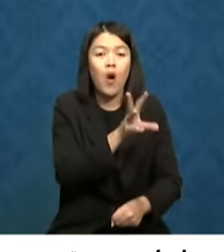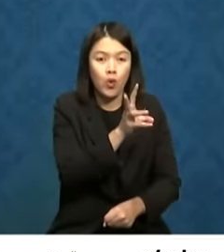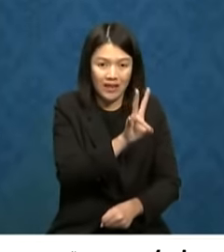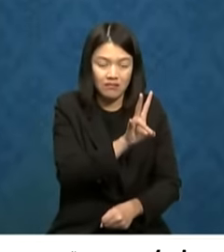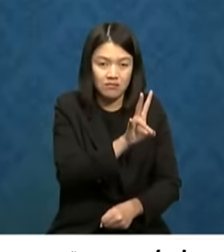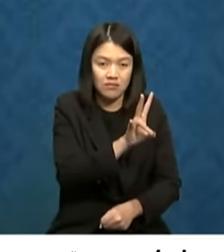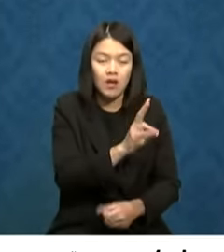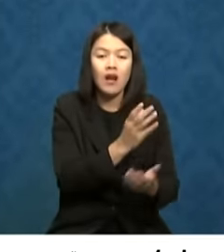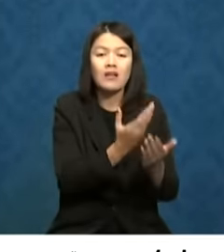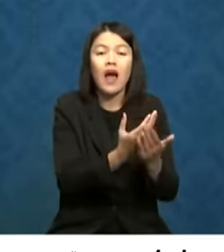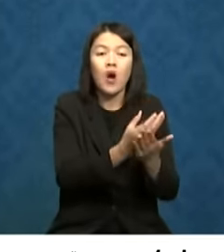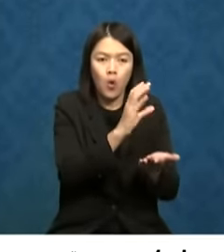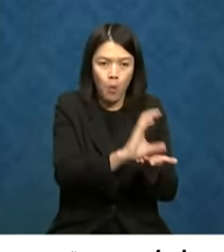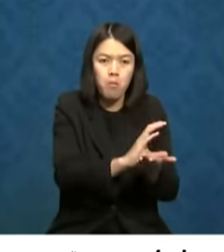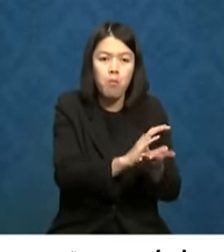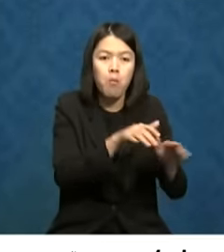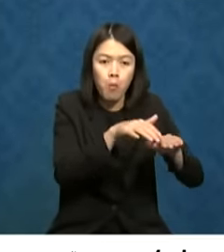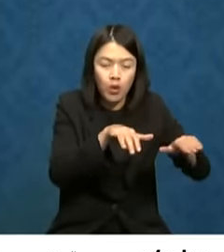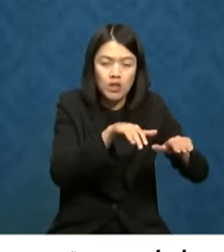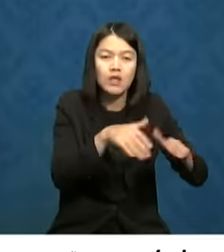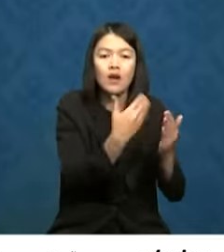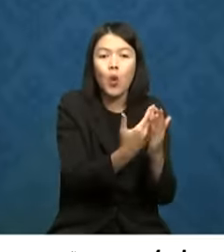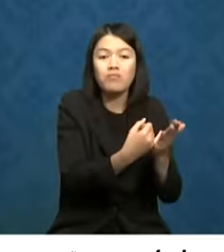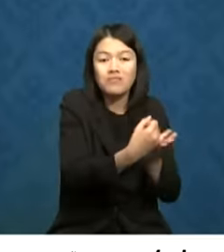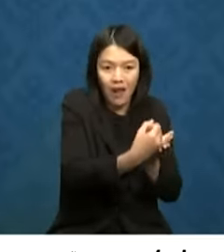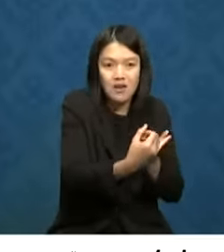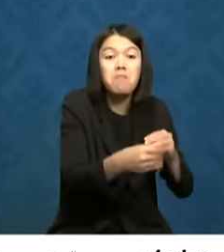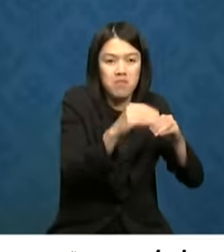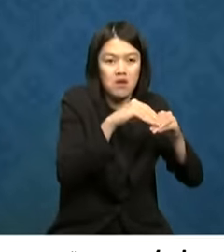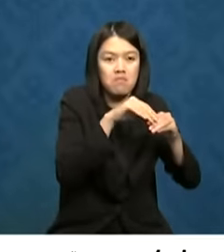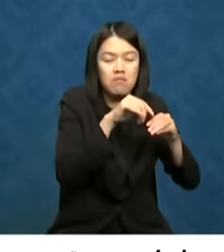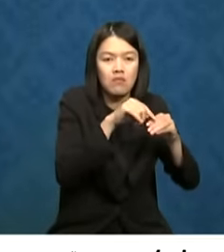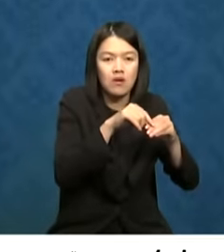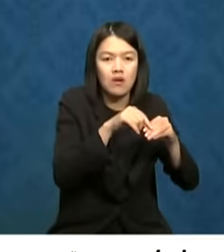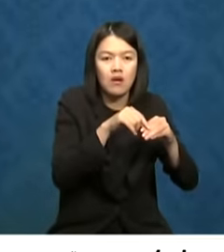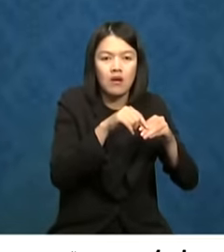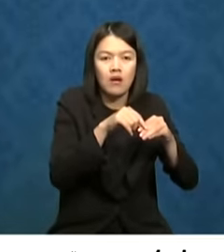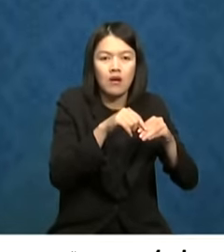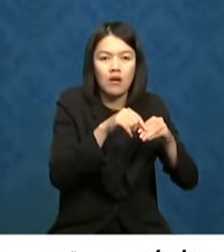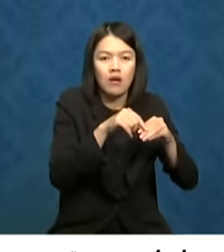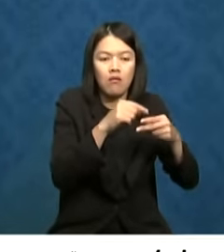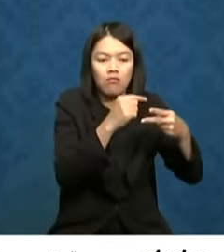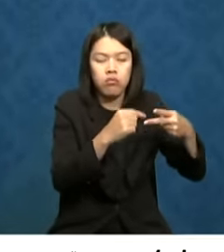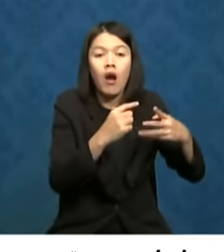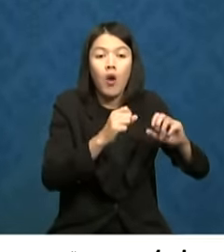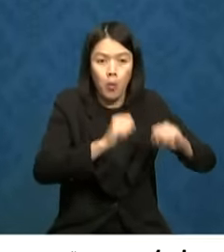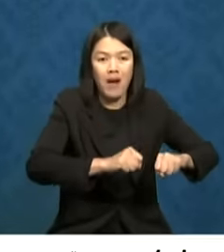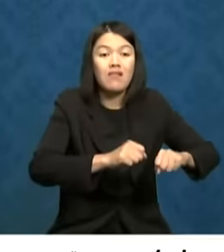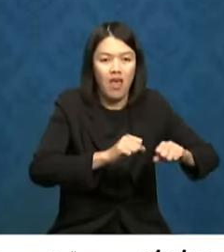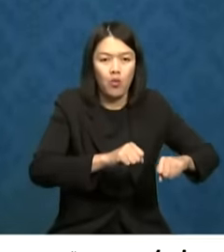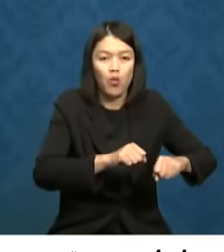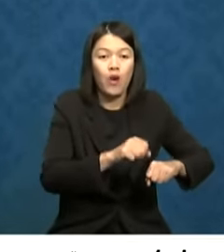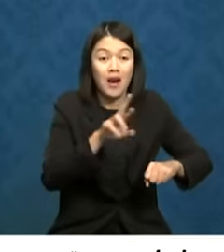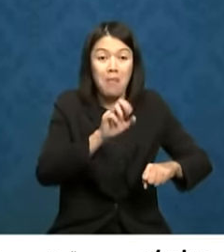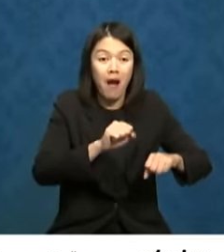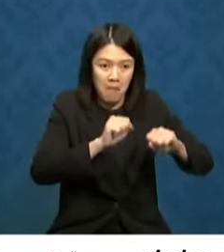ทั้งงบงบปกติและงบรายจ่ายเพิ่มเติมซึ่งสภาได้อนุมัติไปทั้ง 2รายการเรียบร้อยแล้ว